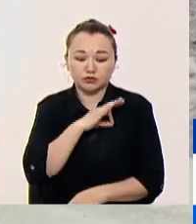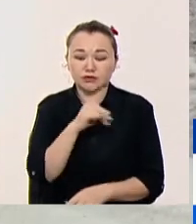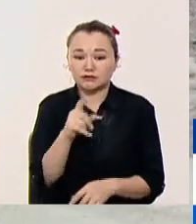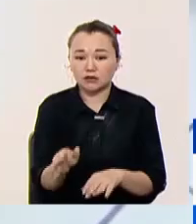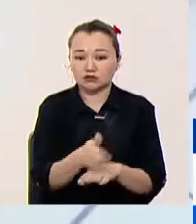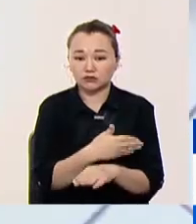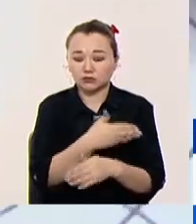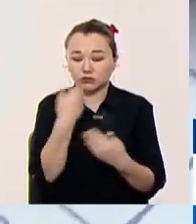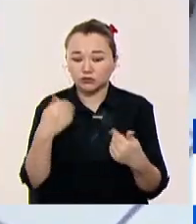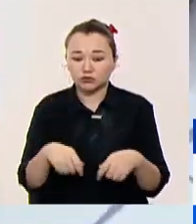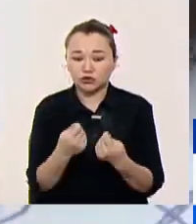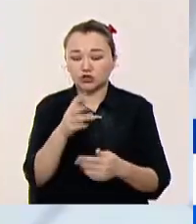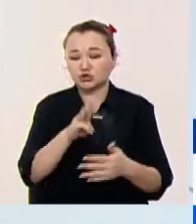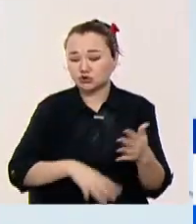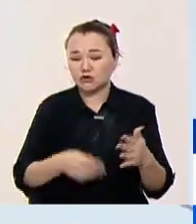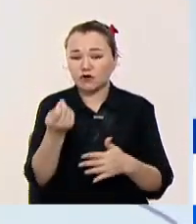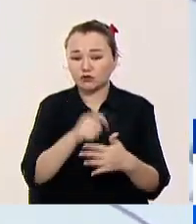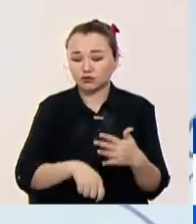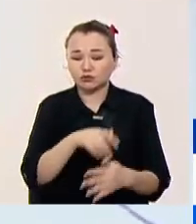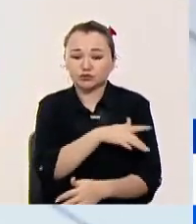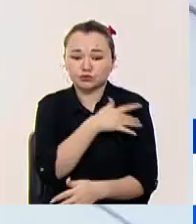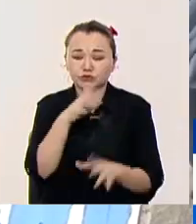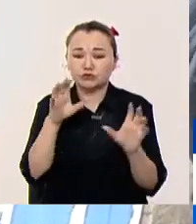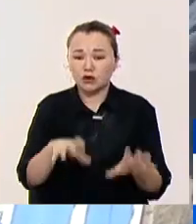неустранение нарушений. Но ни штрафы, ни отключения от услуги